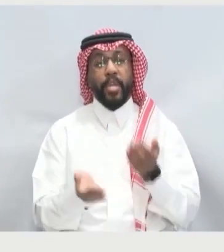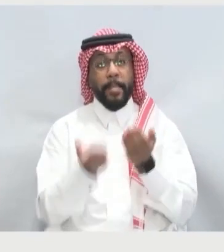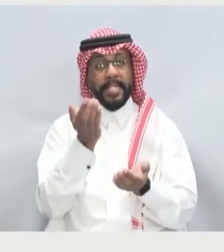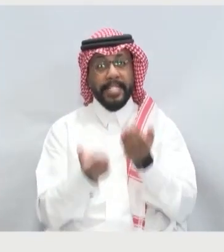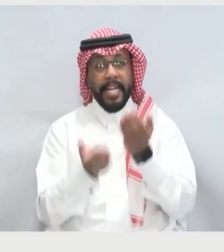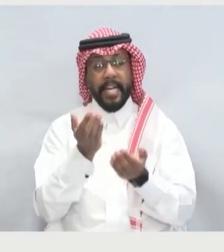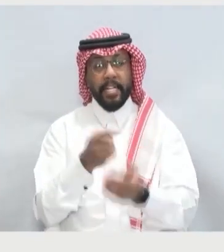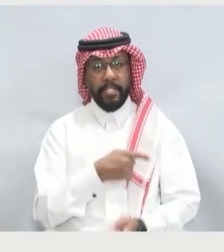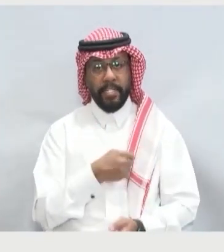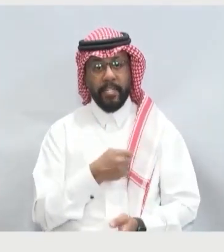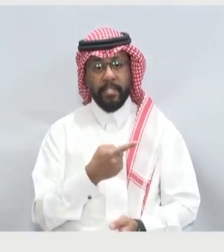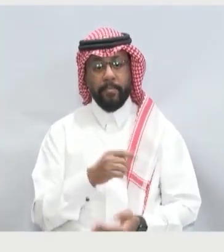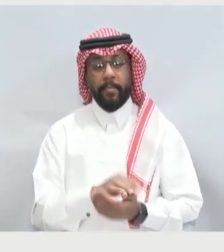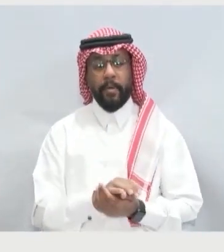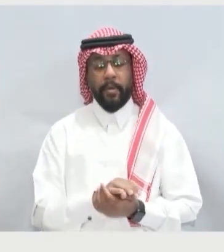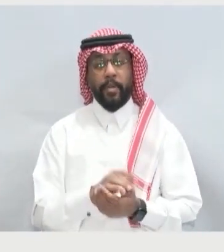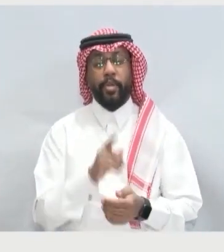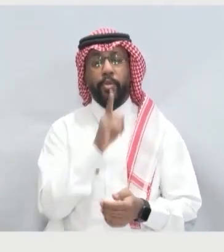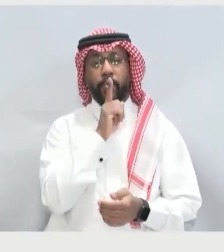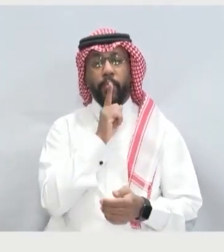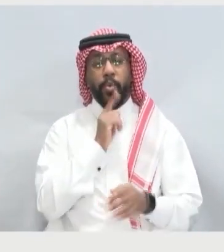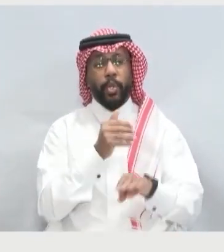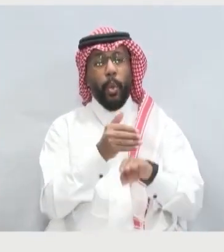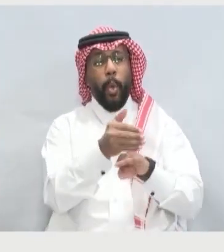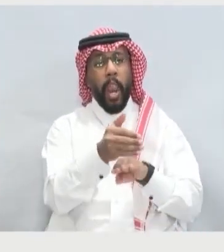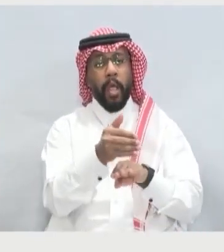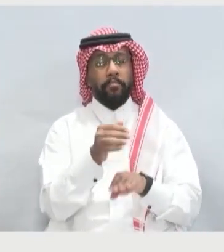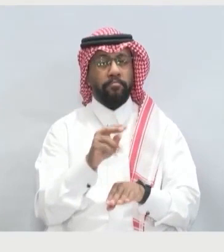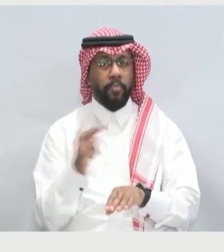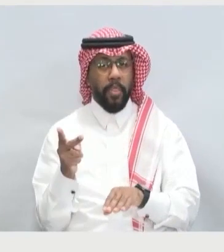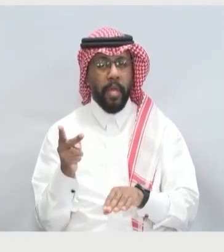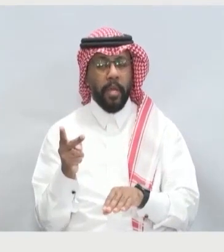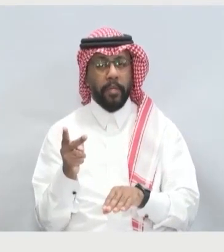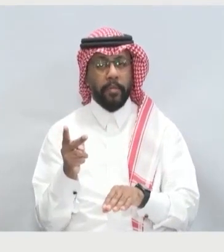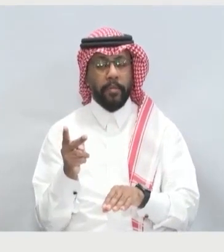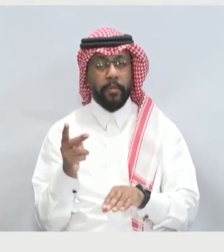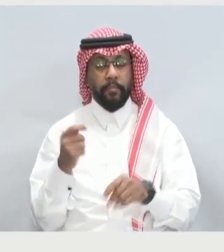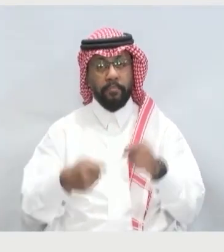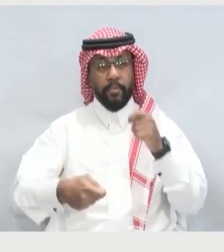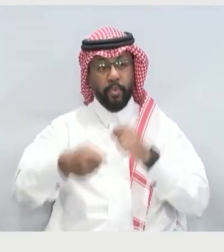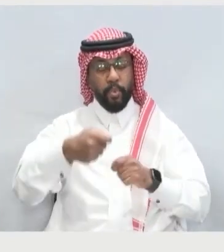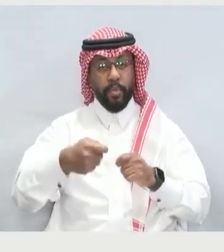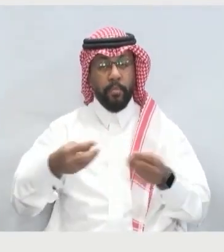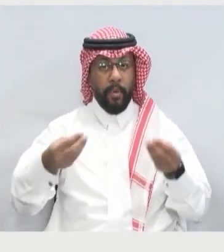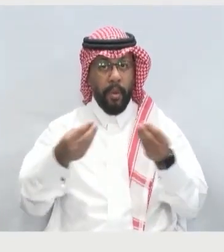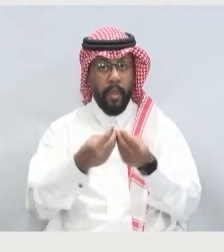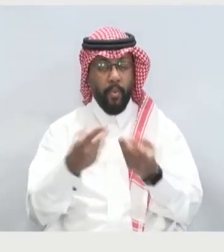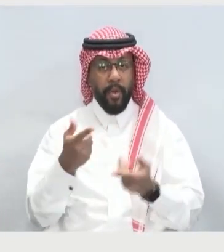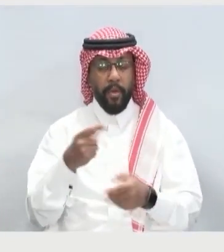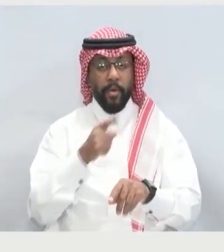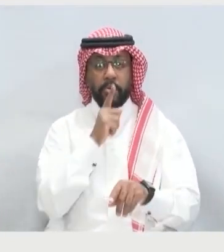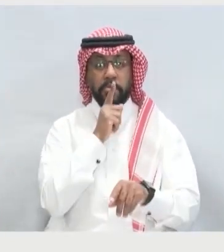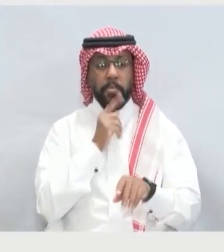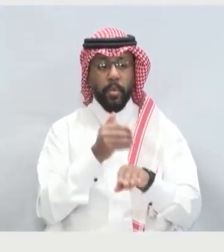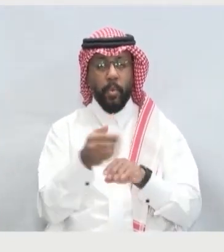الميزانيه فهي ايضا اصول طويله الاجل الاخرى كما ذكرنا هنالك اصول متداوله اخرى ايضا لدينا اصول طويله